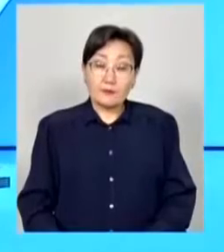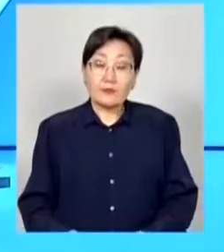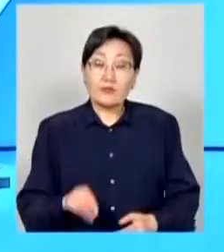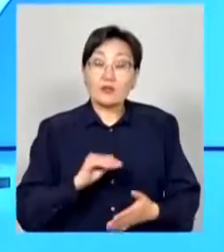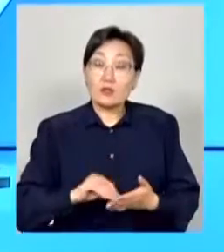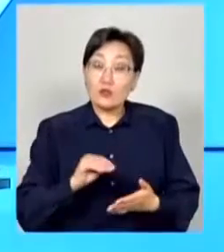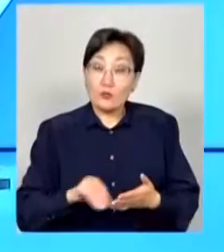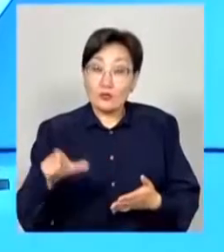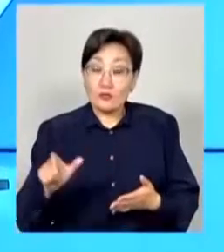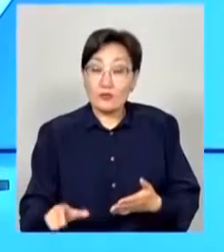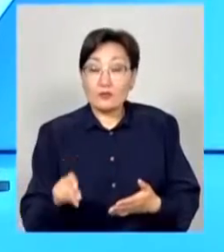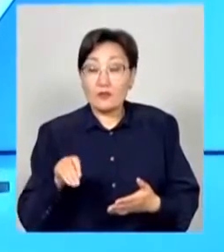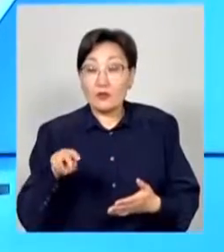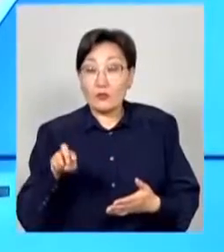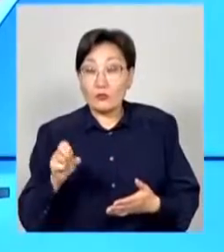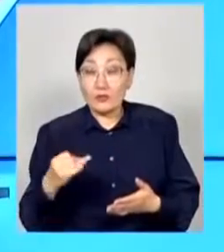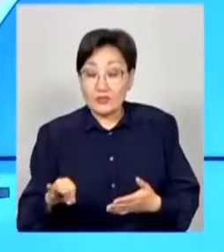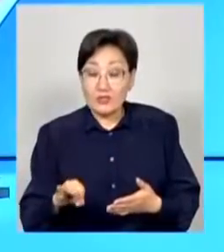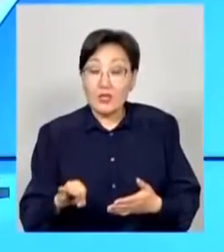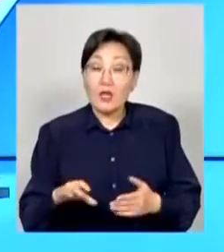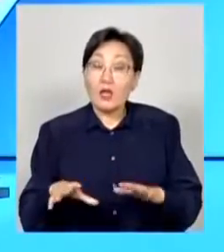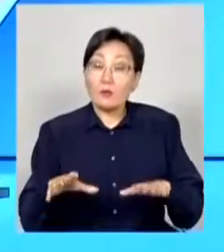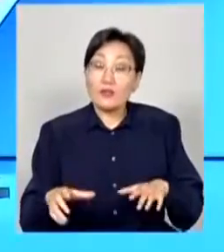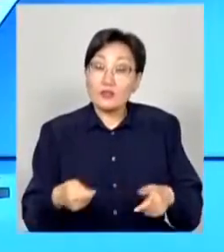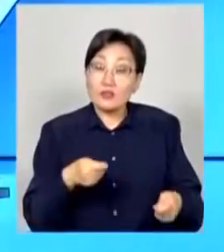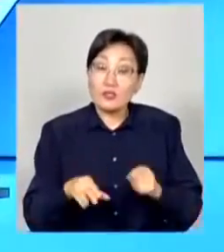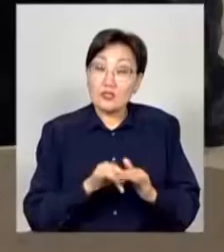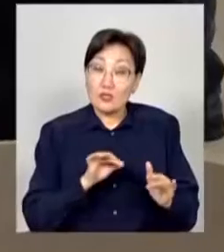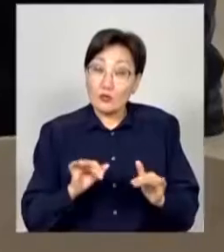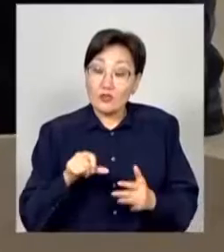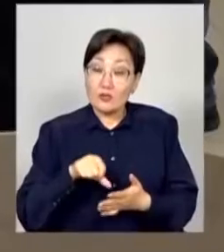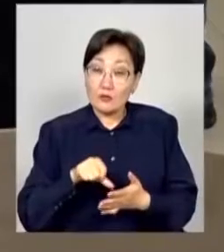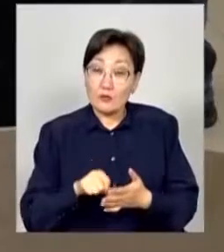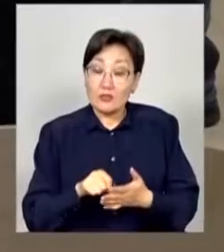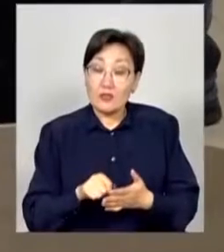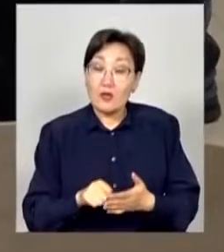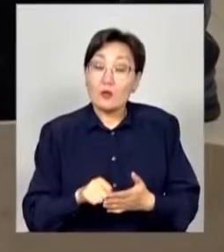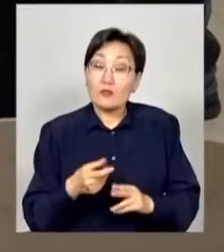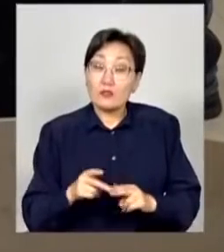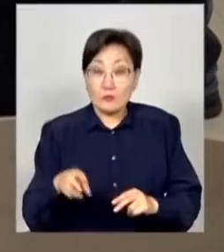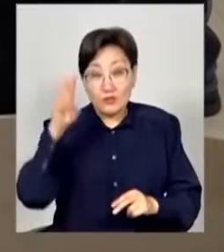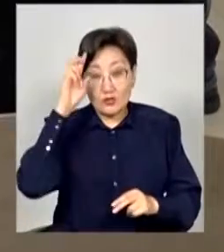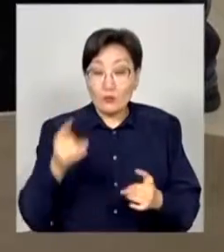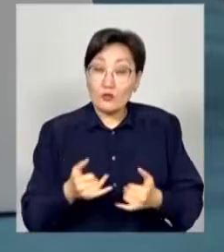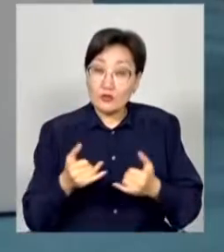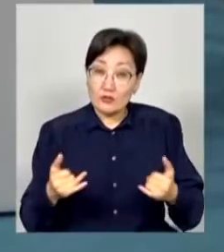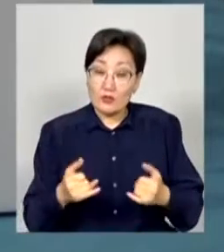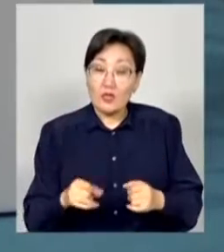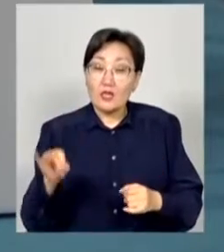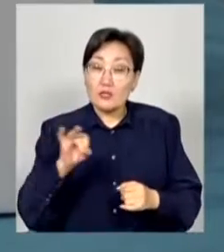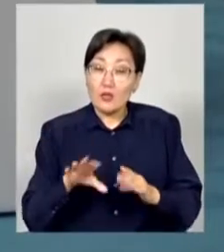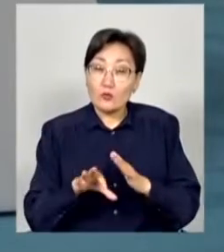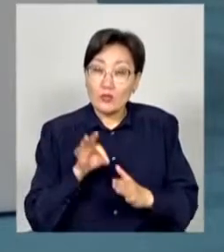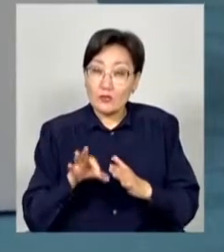Жазушы, драматург Смағұл Елубай бүгін кезектен тыс президент сайлауында дауыс берді. Ол саяси науқанға қатысу мемлекетіміз үшін тарихи